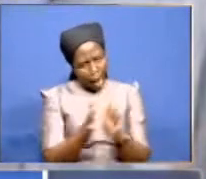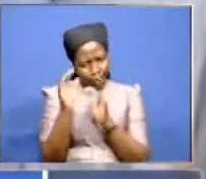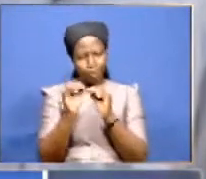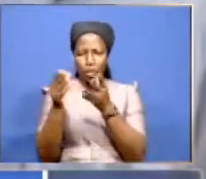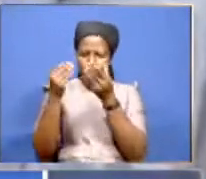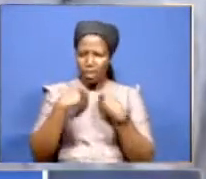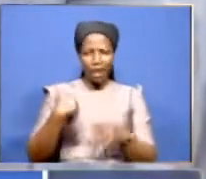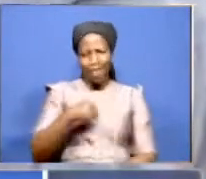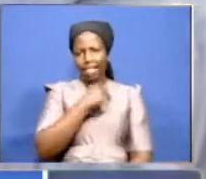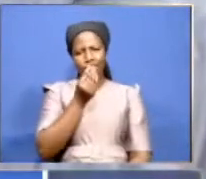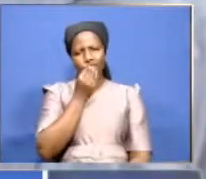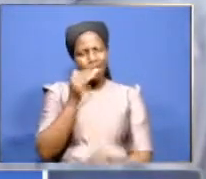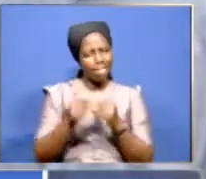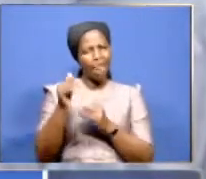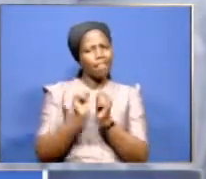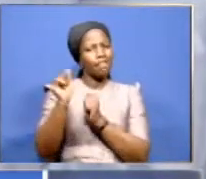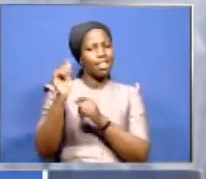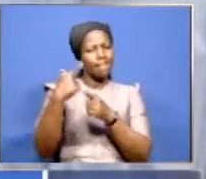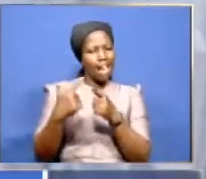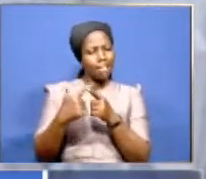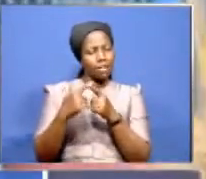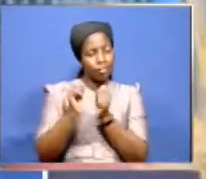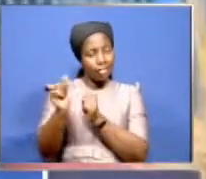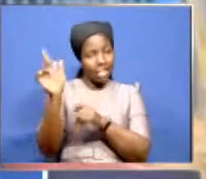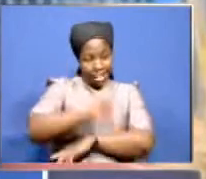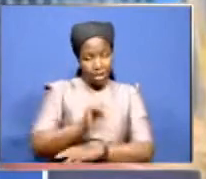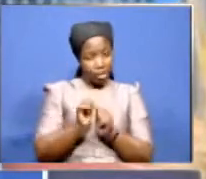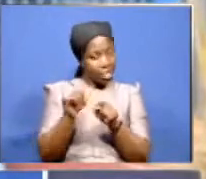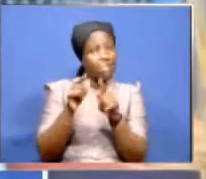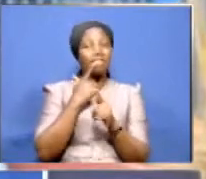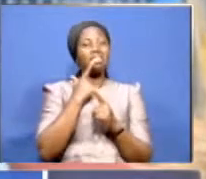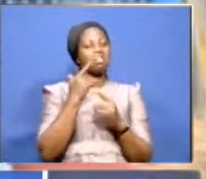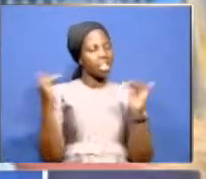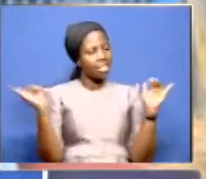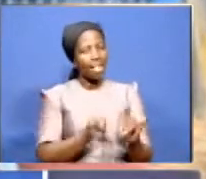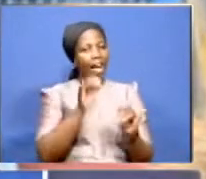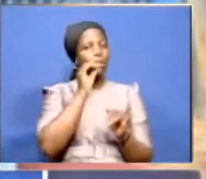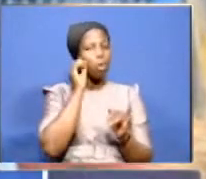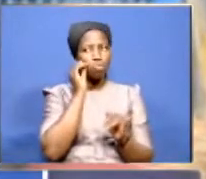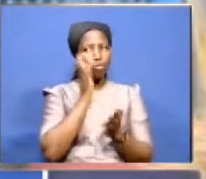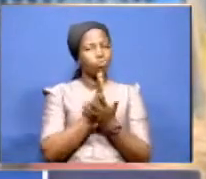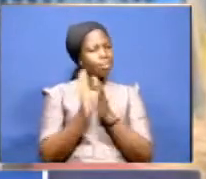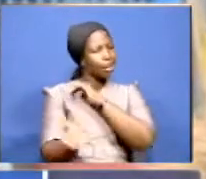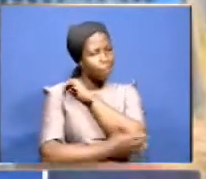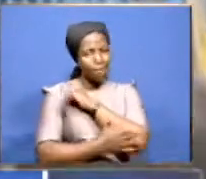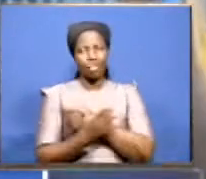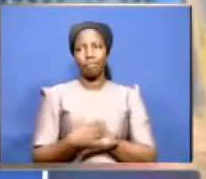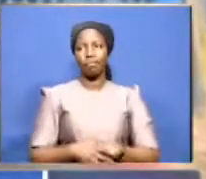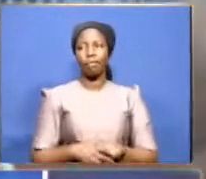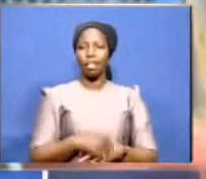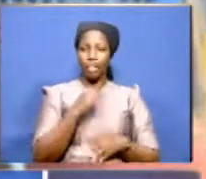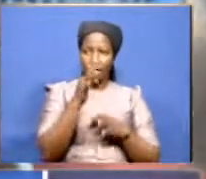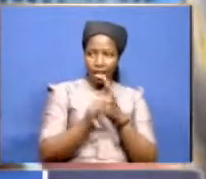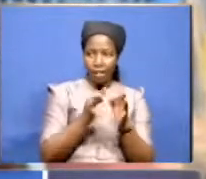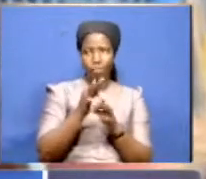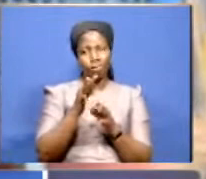chakula hizo siku 15, wanasema tuende tukakae nyumbani. Ni mbaya sana vile anafanya. Kwa hivyo mgonjwa hii, kama